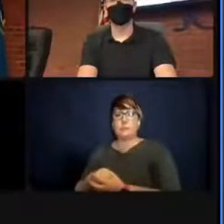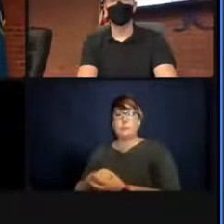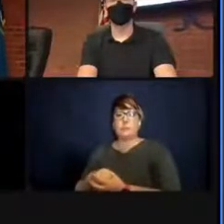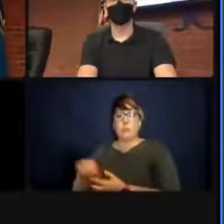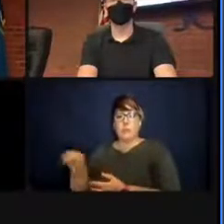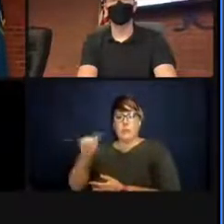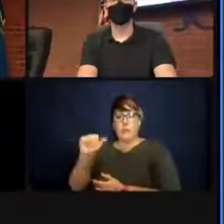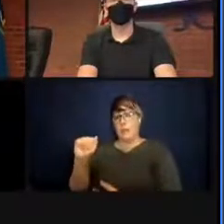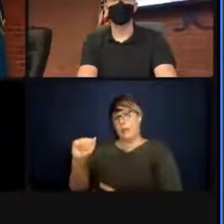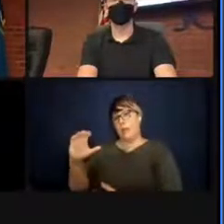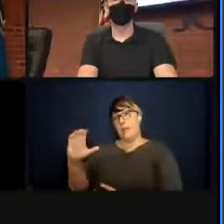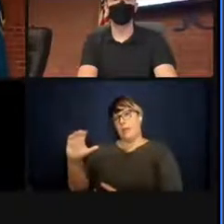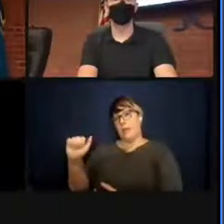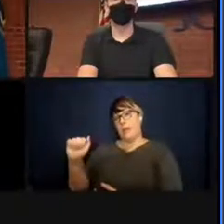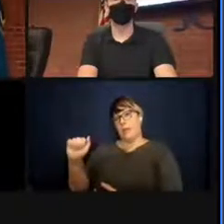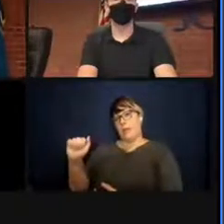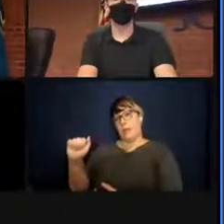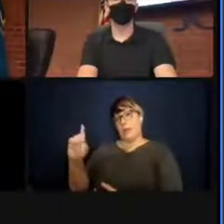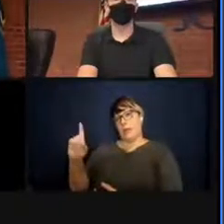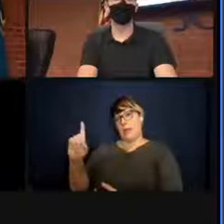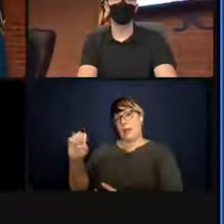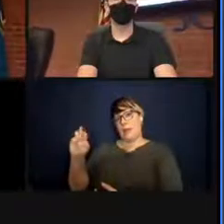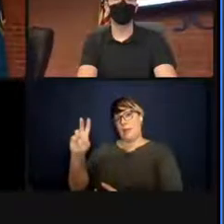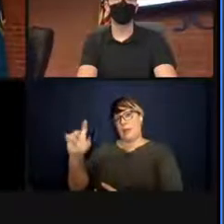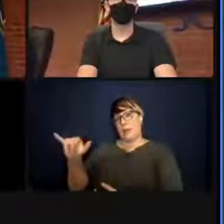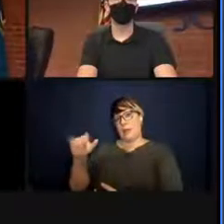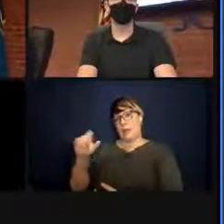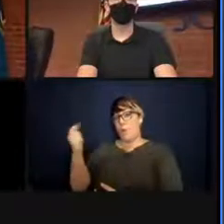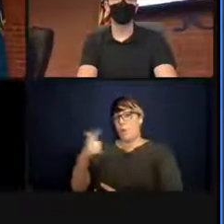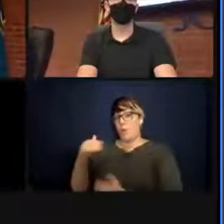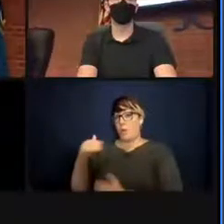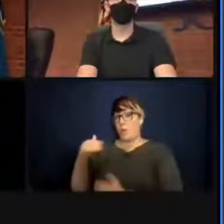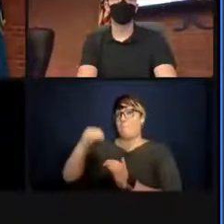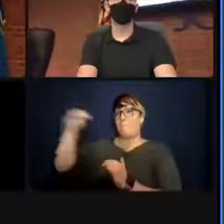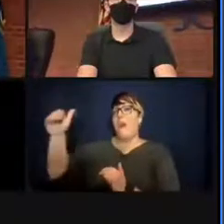kama shule ambazo zinafanya vizuri.